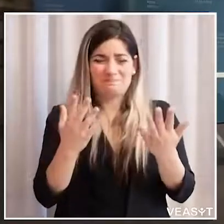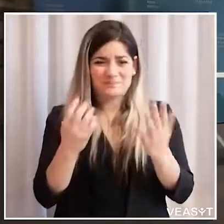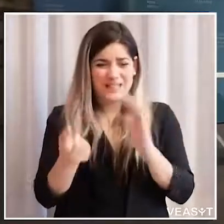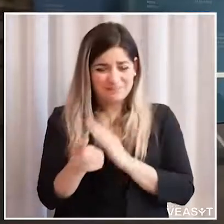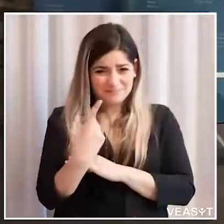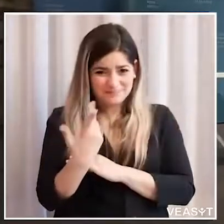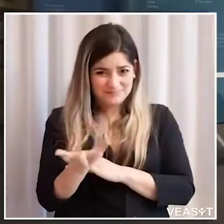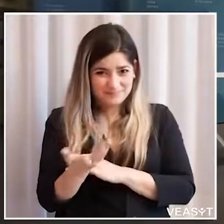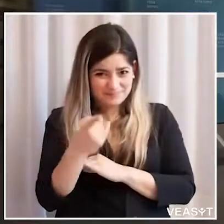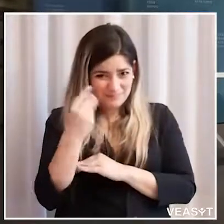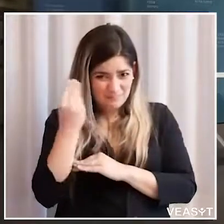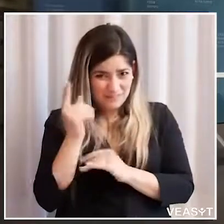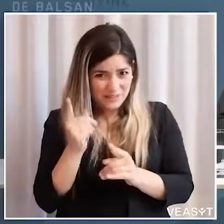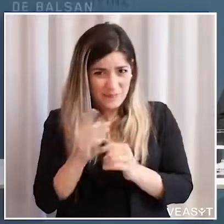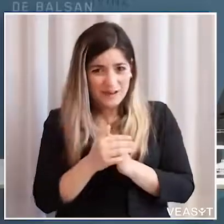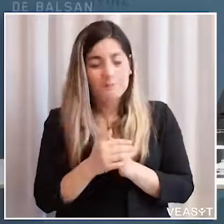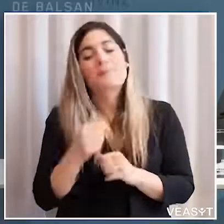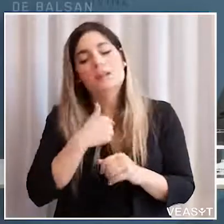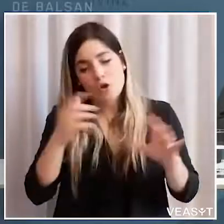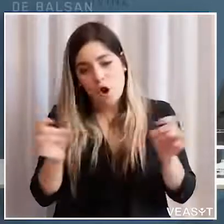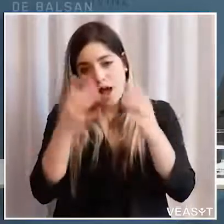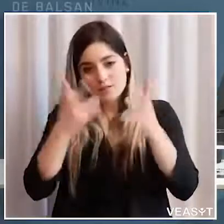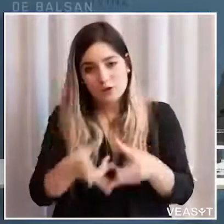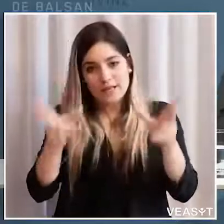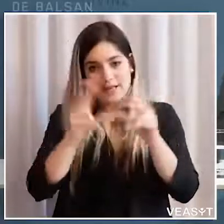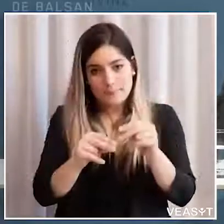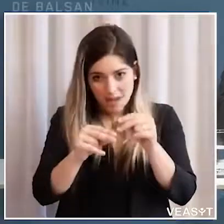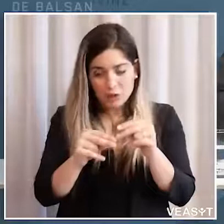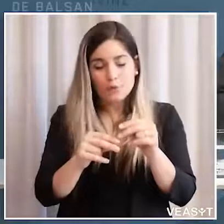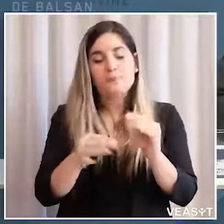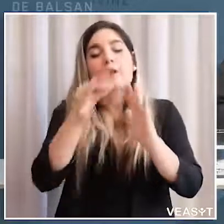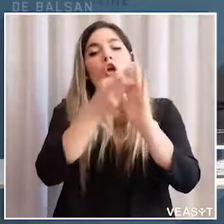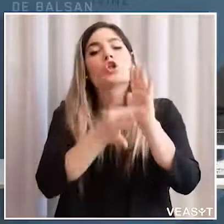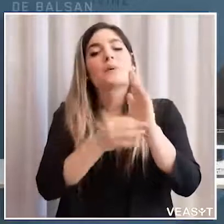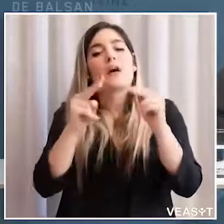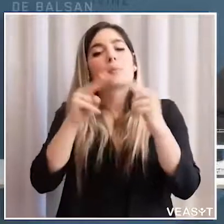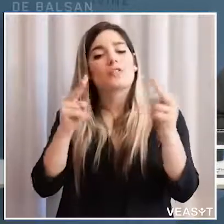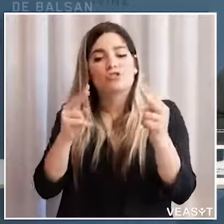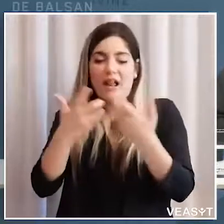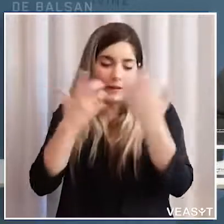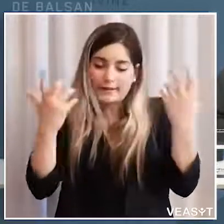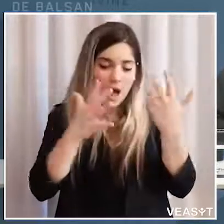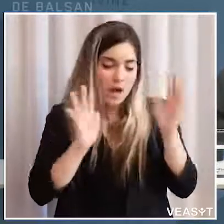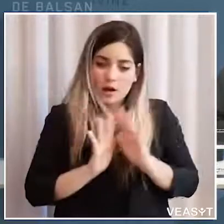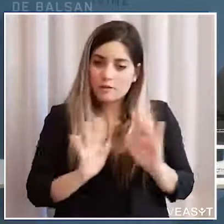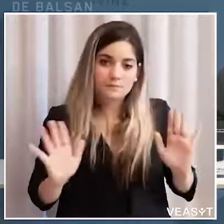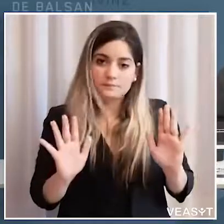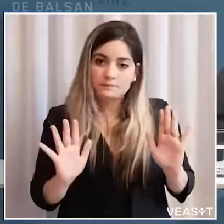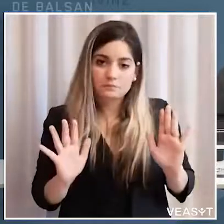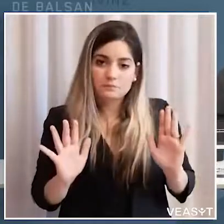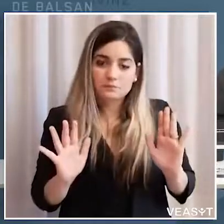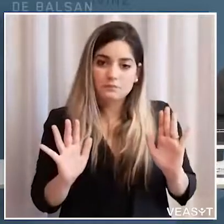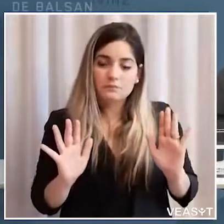riguardo colgo l'occasione per ripetono ancora una volta la normativa provinciale parla chiaro